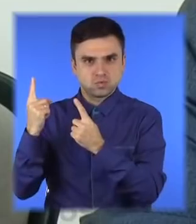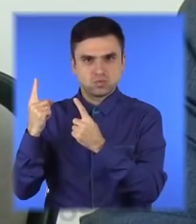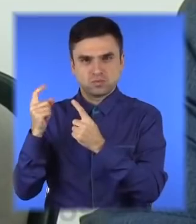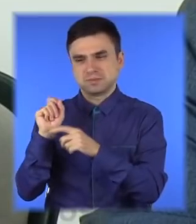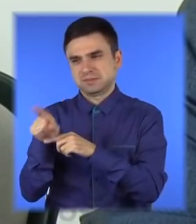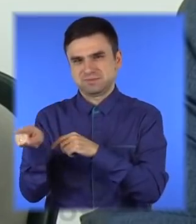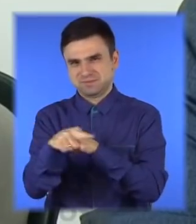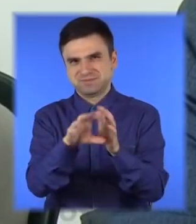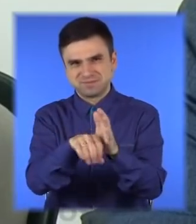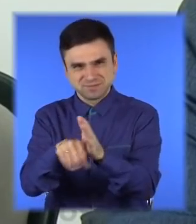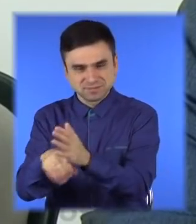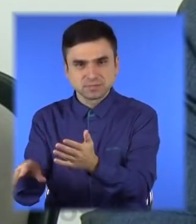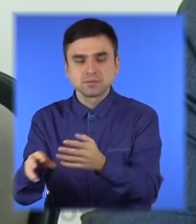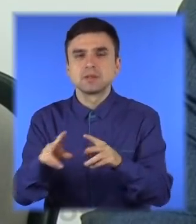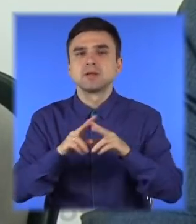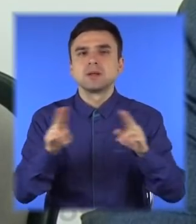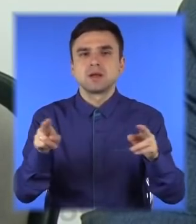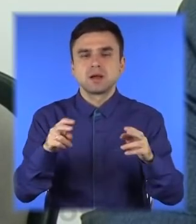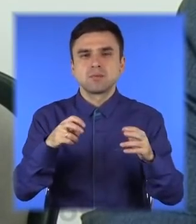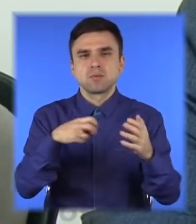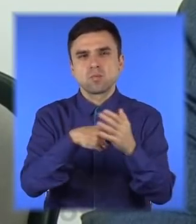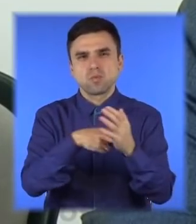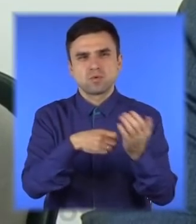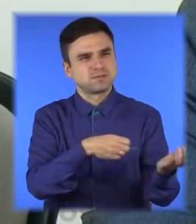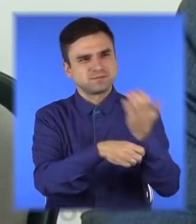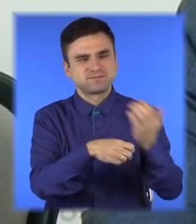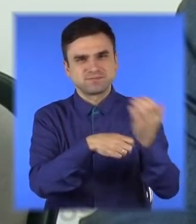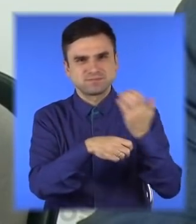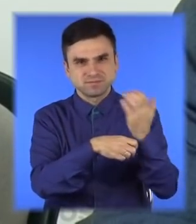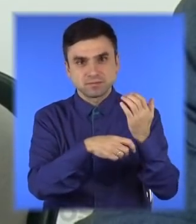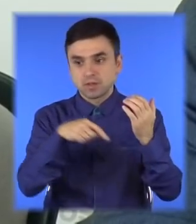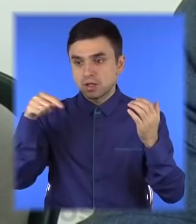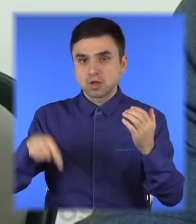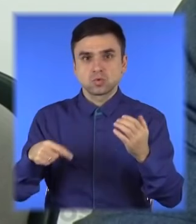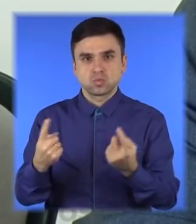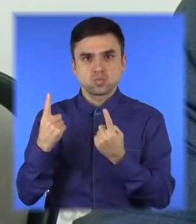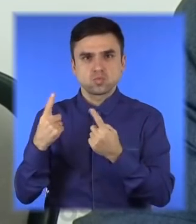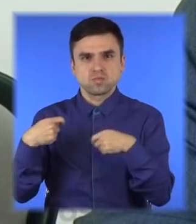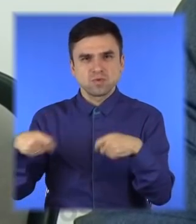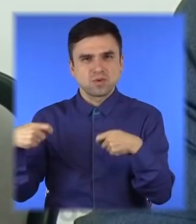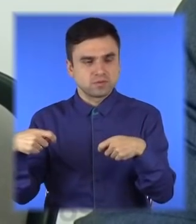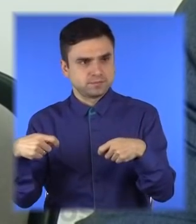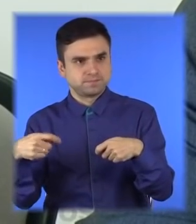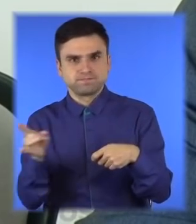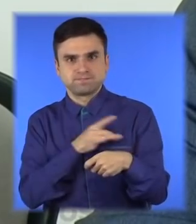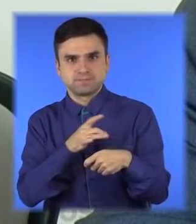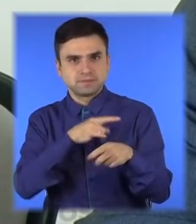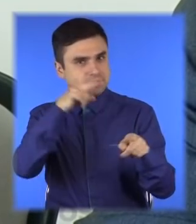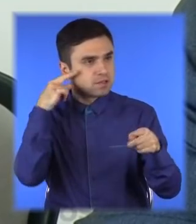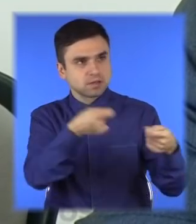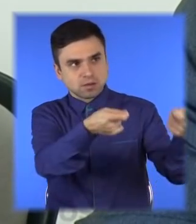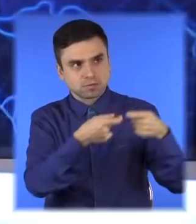борьба с посылками, за борьбой с посылками могут стоять большие розничные продавцы, которые работают на украинском рынке.